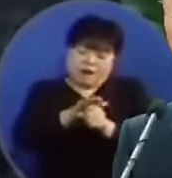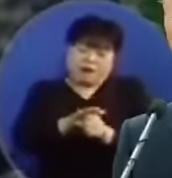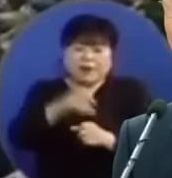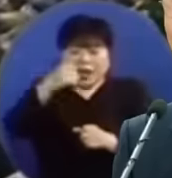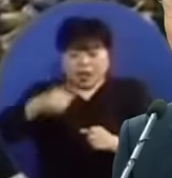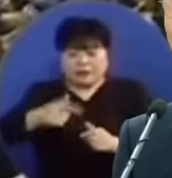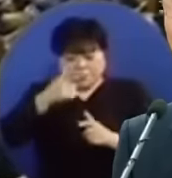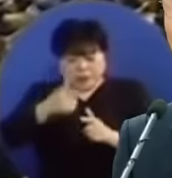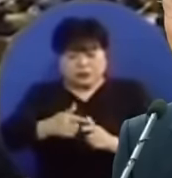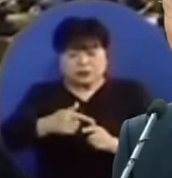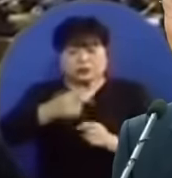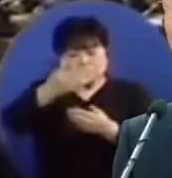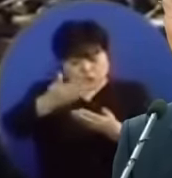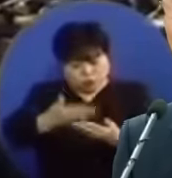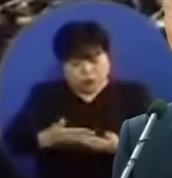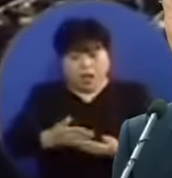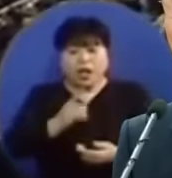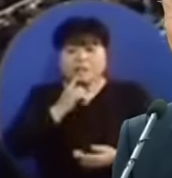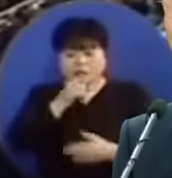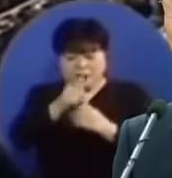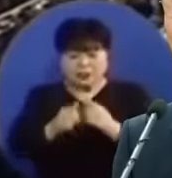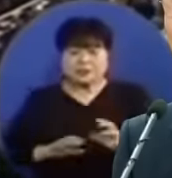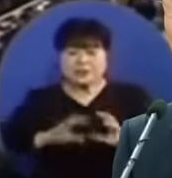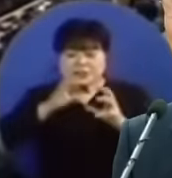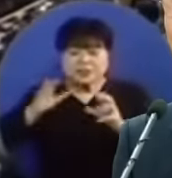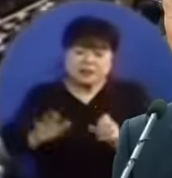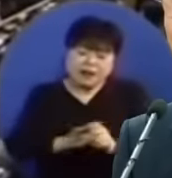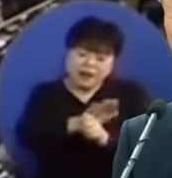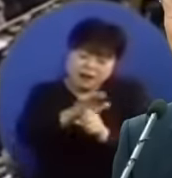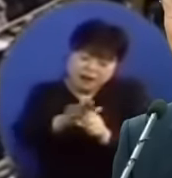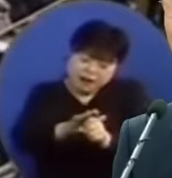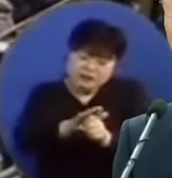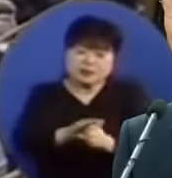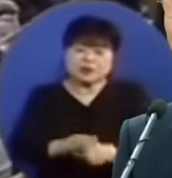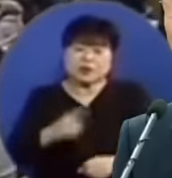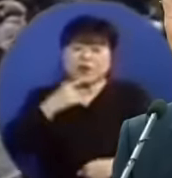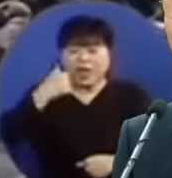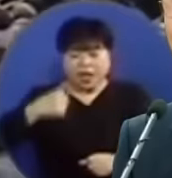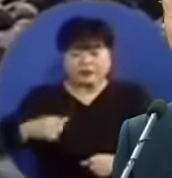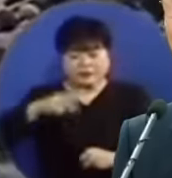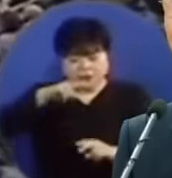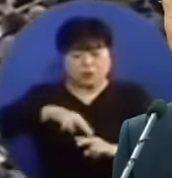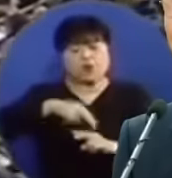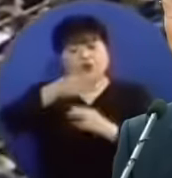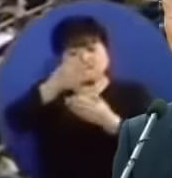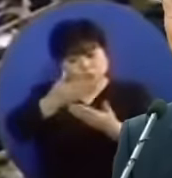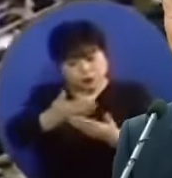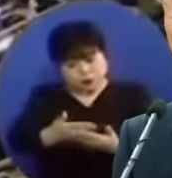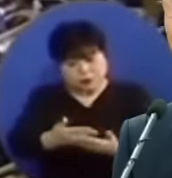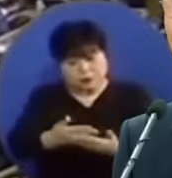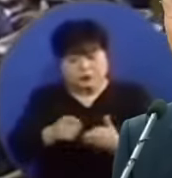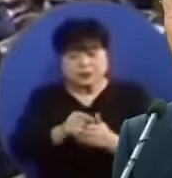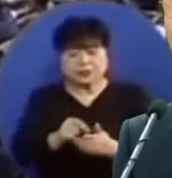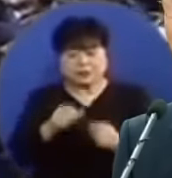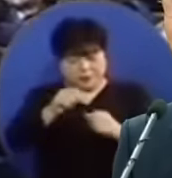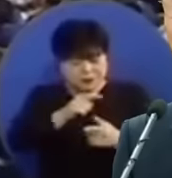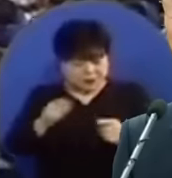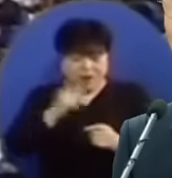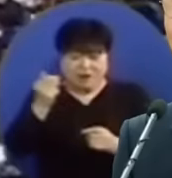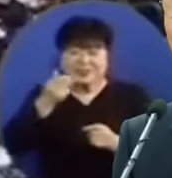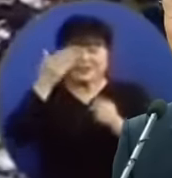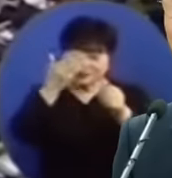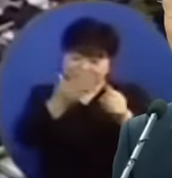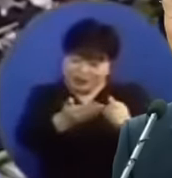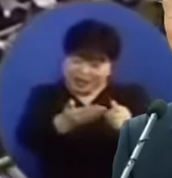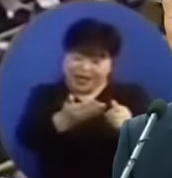아들 예수님을 주셨습니까? 하나님이 세상을 이처럼 사랑하사 독생자를 주셨으니 그를 믿는 자마다 멸망하지 않고 영생을